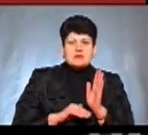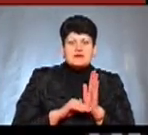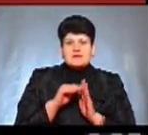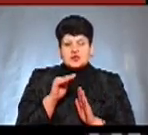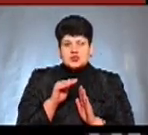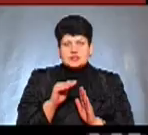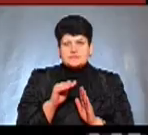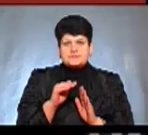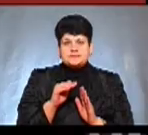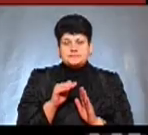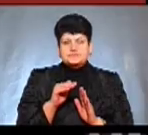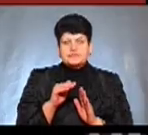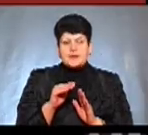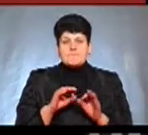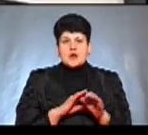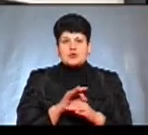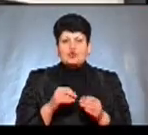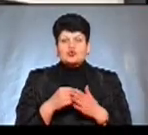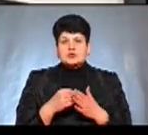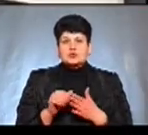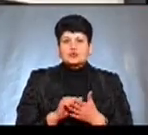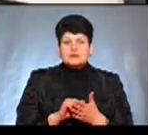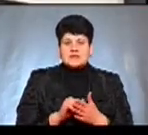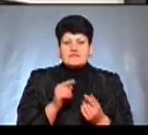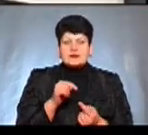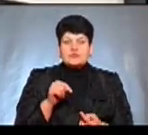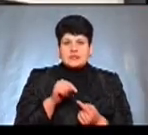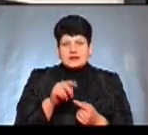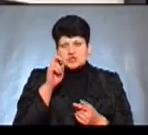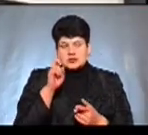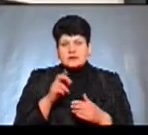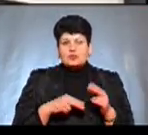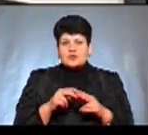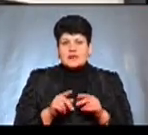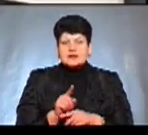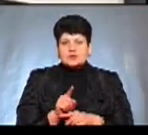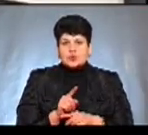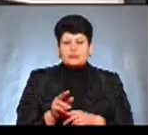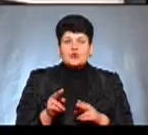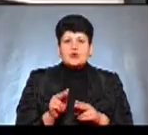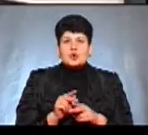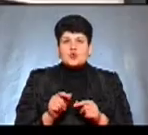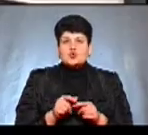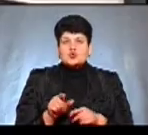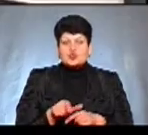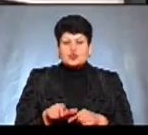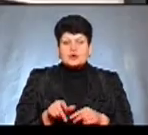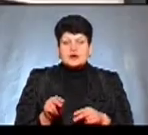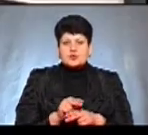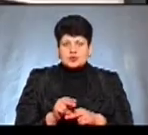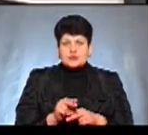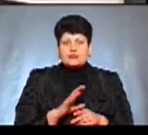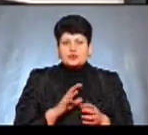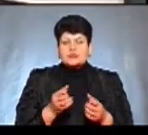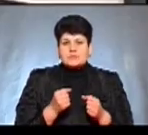для будівельного об'єкту, проєктно-кошторисна документація відповідала державним будівельним нормам. по реконструкції даного шляхопроводу, було отримано дозвіл на